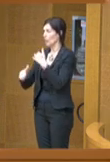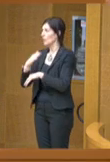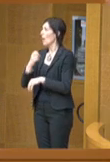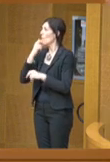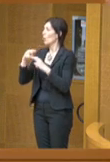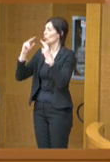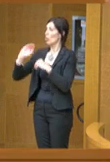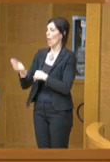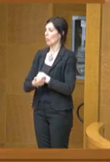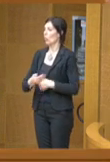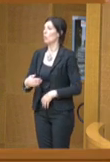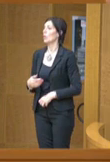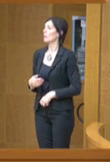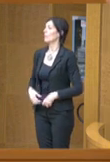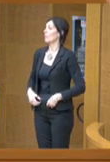tutti.